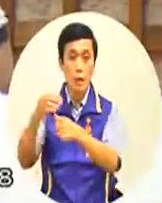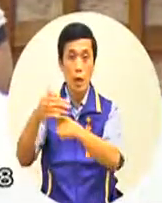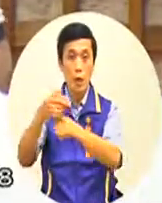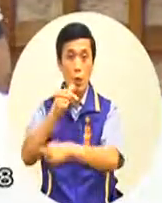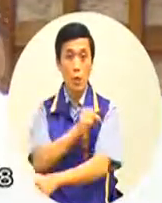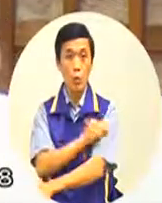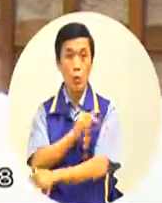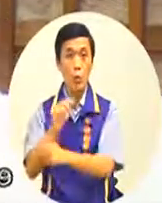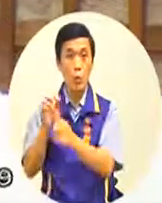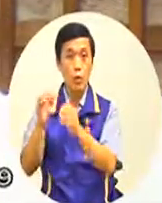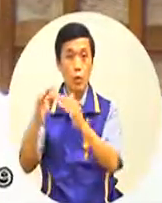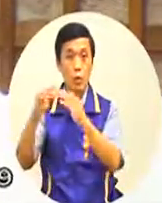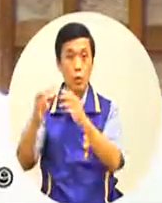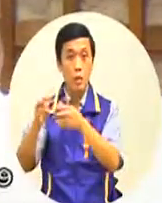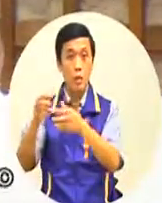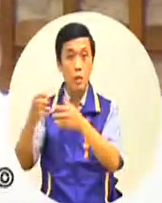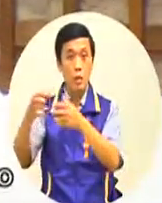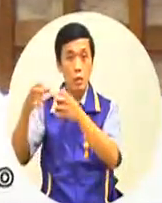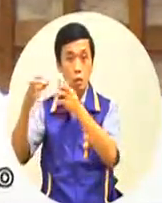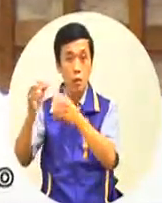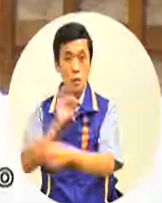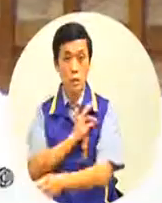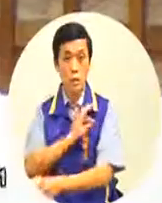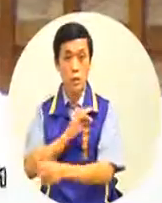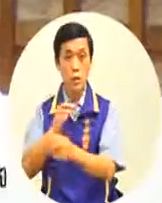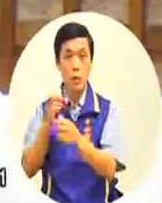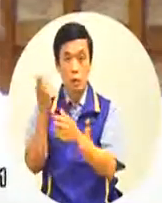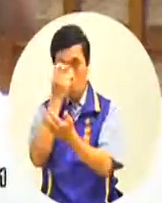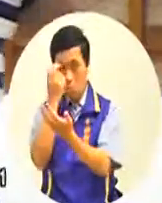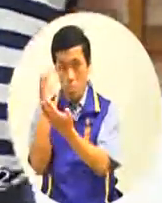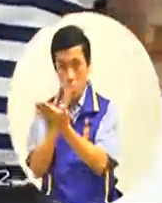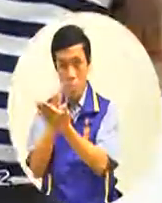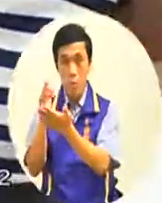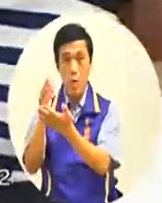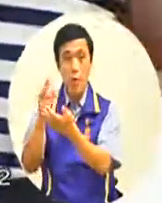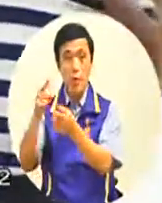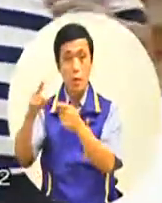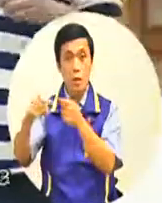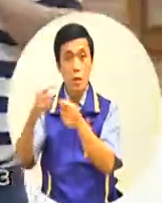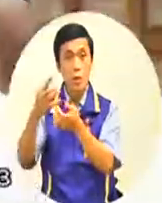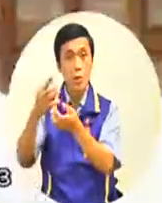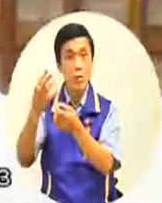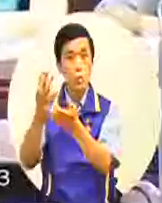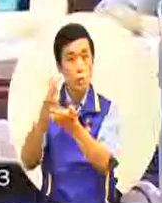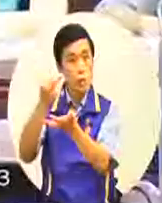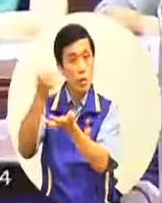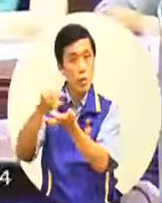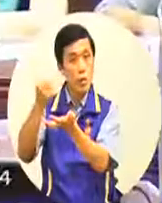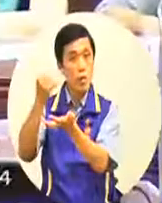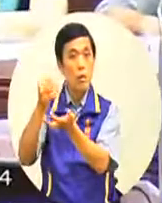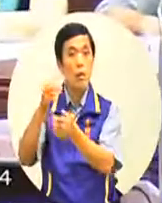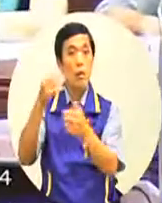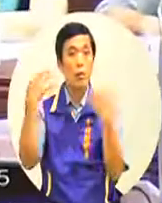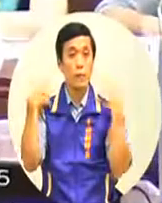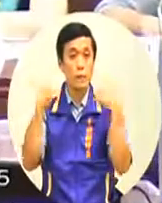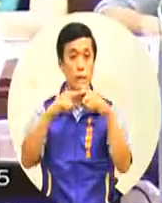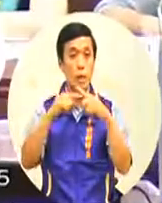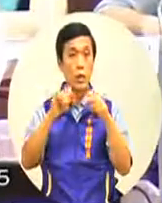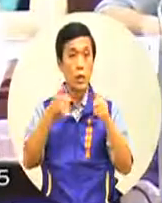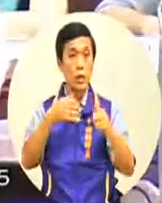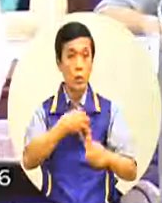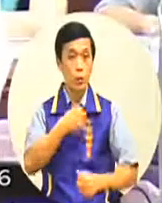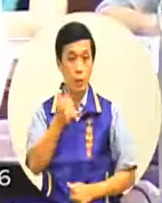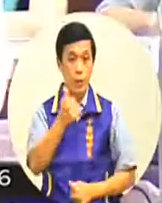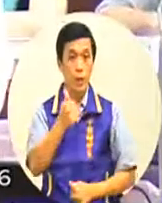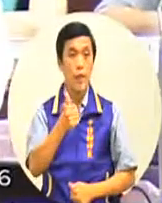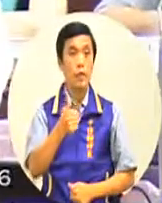评鉴一道？来，麻烦你的主席。 来，请姚局长答复。 召集人啊，吴议员，